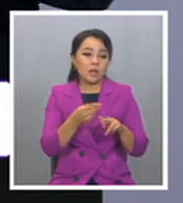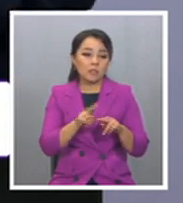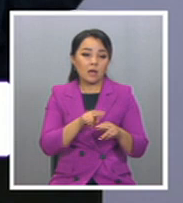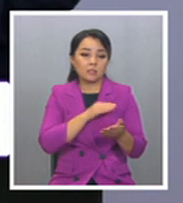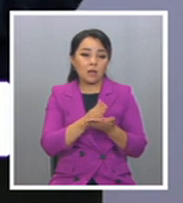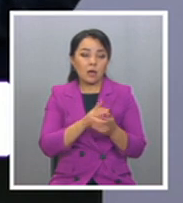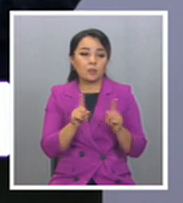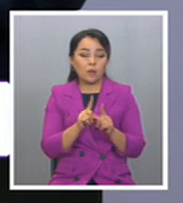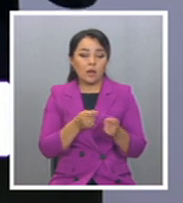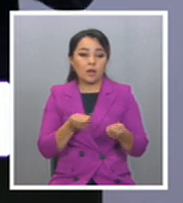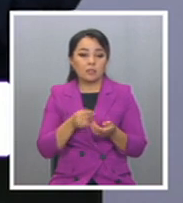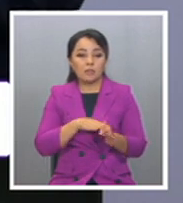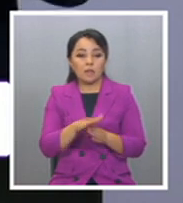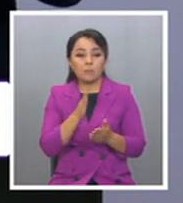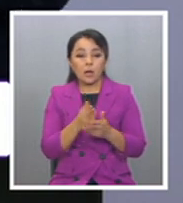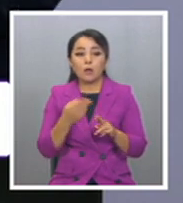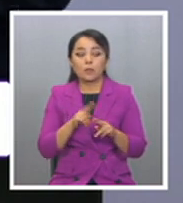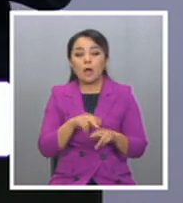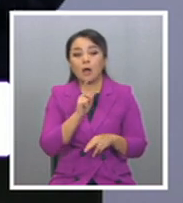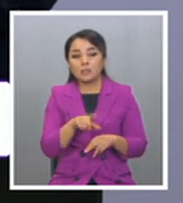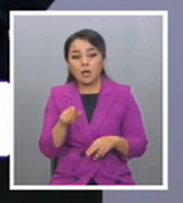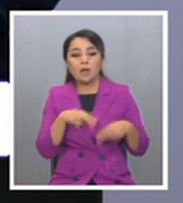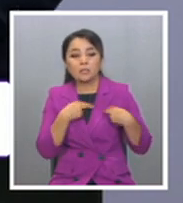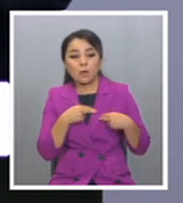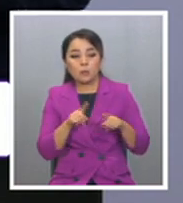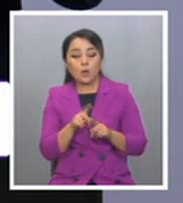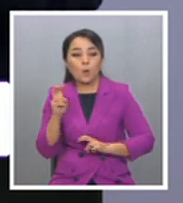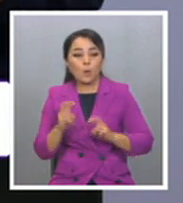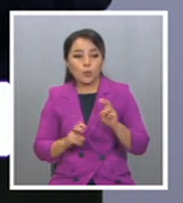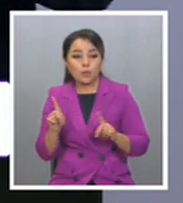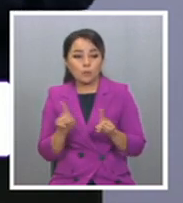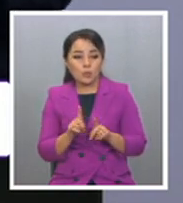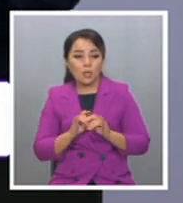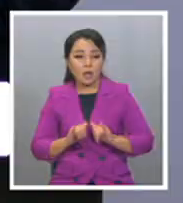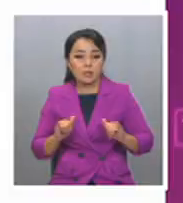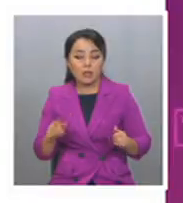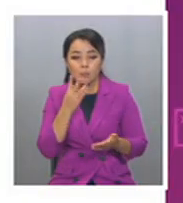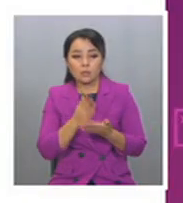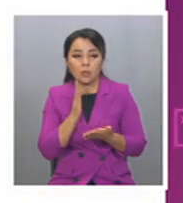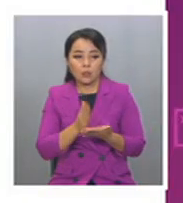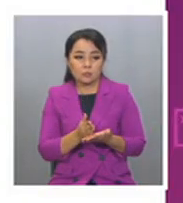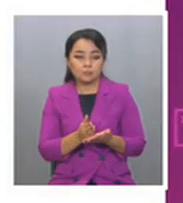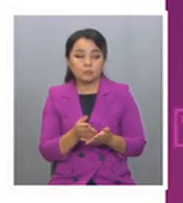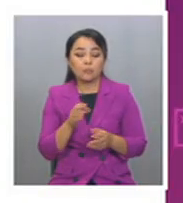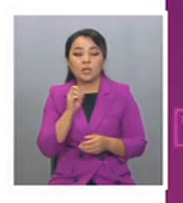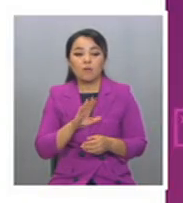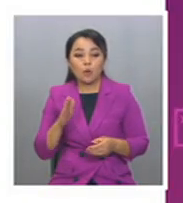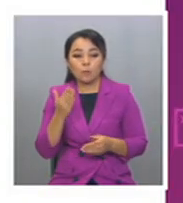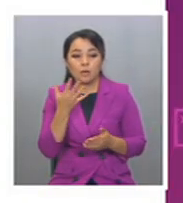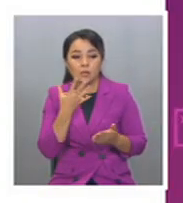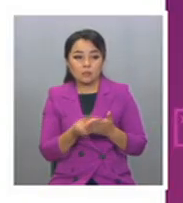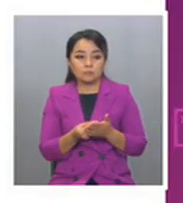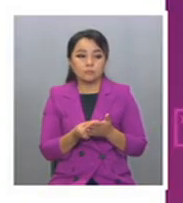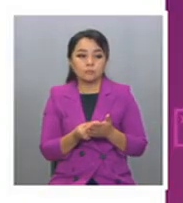атқара бастады. Яғни адамның еңбегінің өнімділігі арта бастады. Еуропадағы